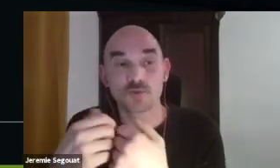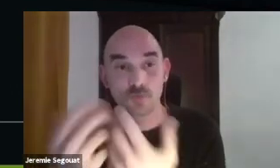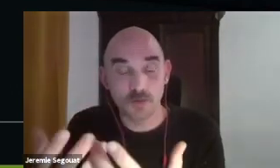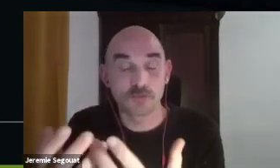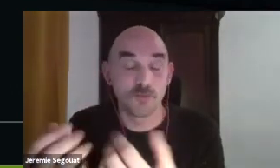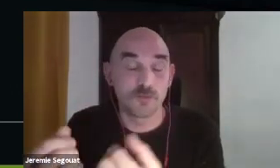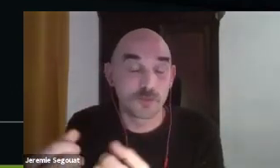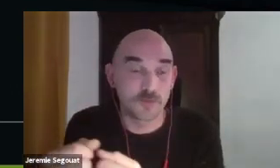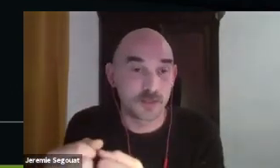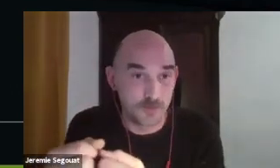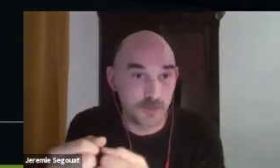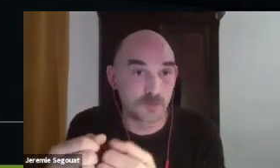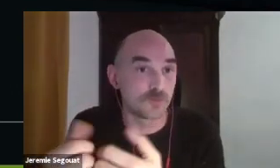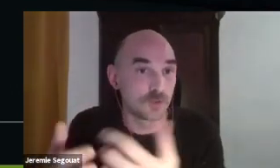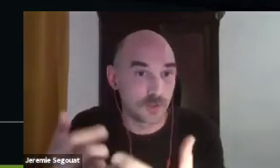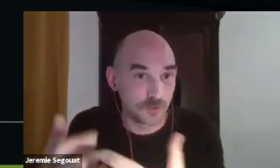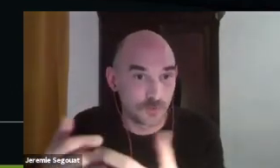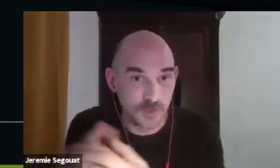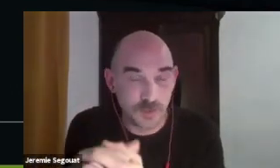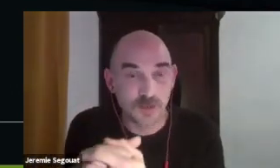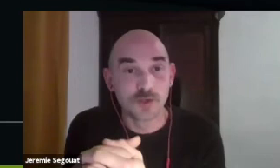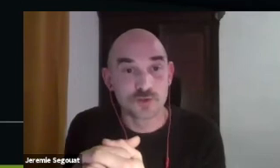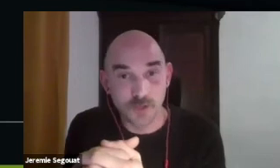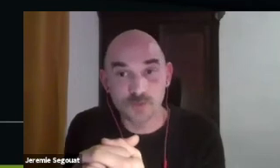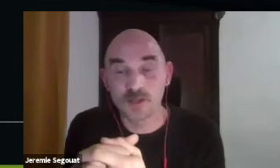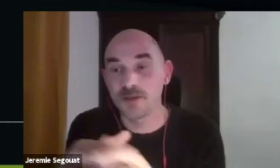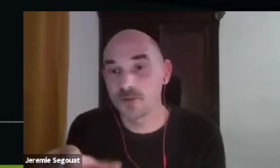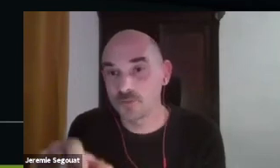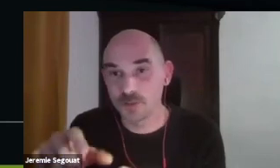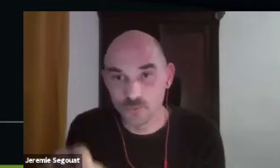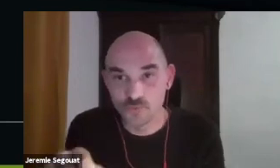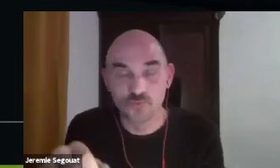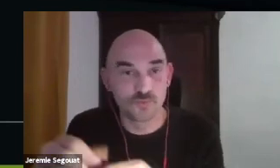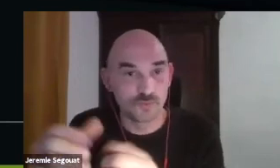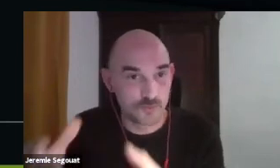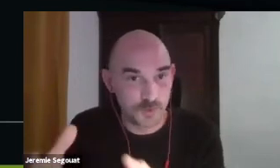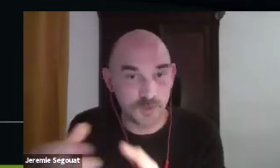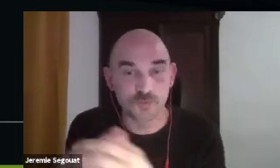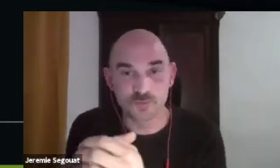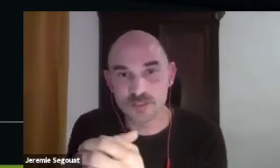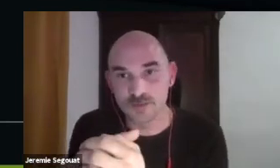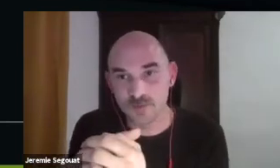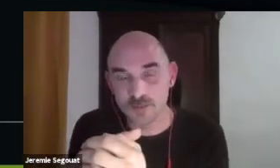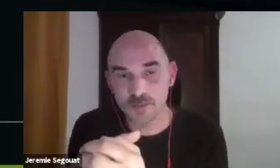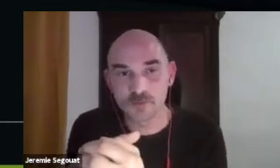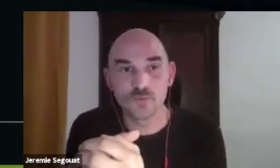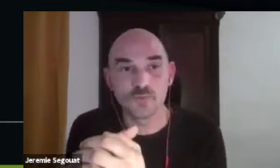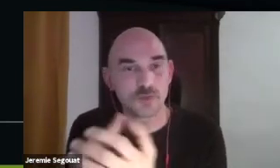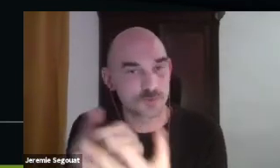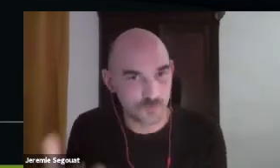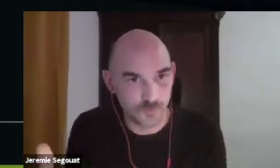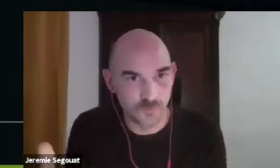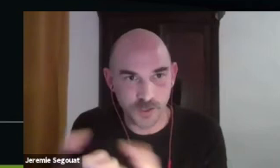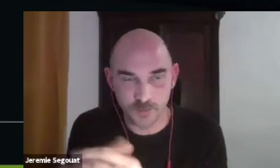soit au travers des mains quand on est en train de communiquer soit au travers d'un contact du genou ou du pied pour toujours signifier à la personne